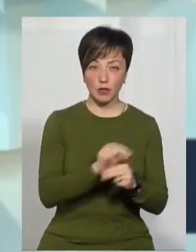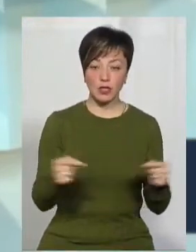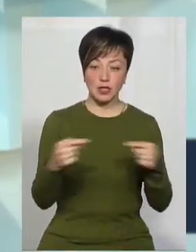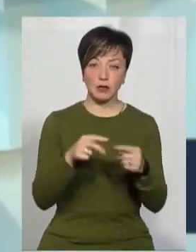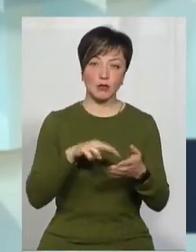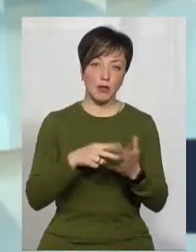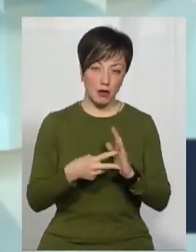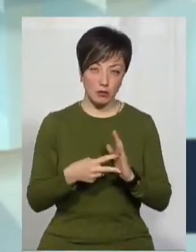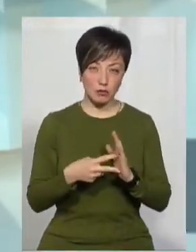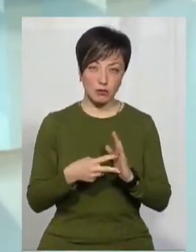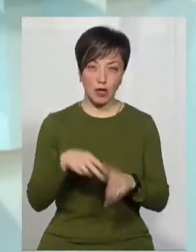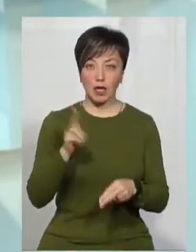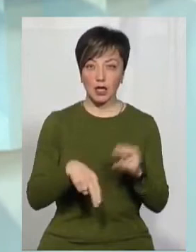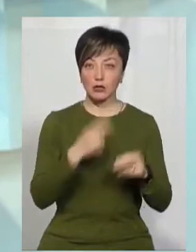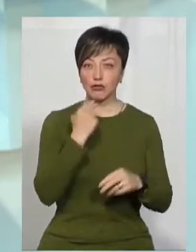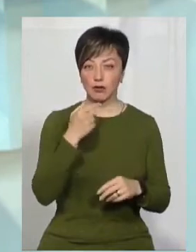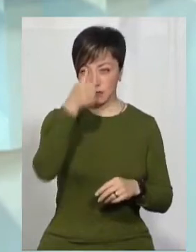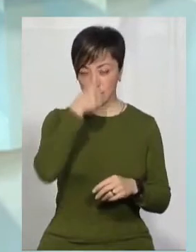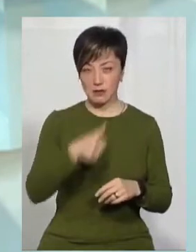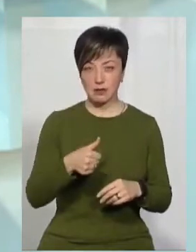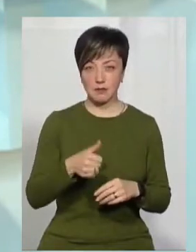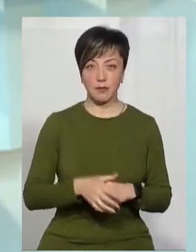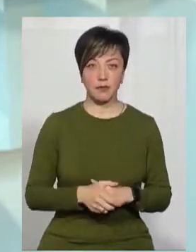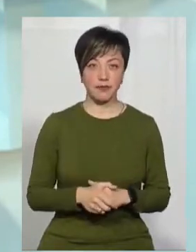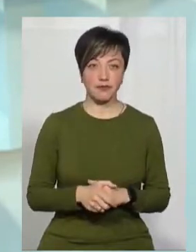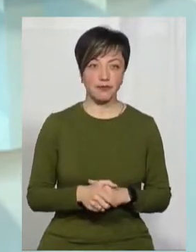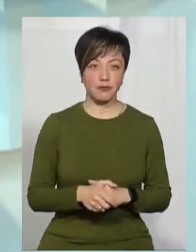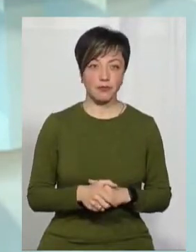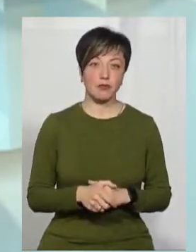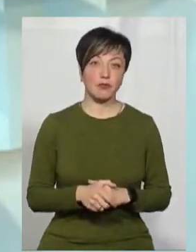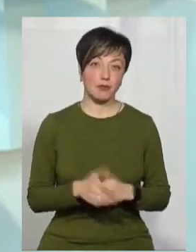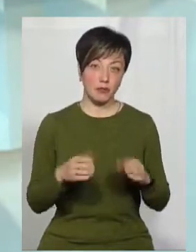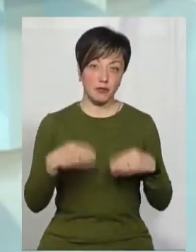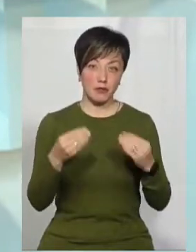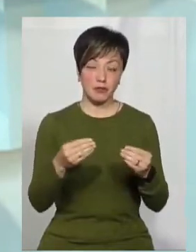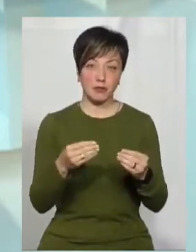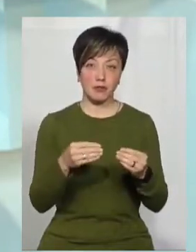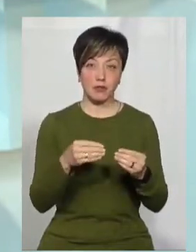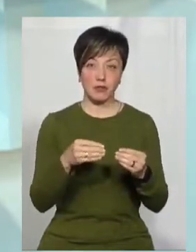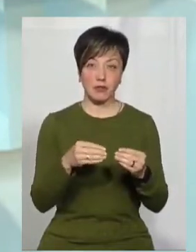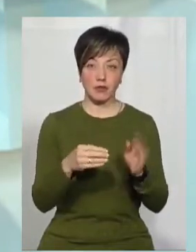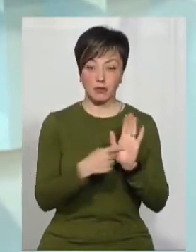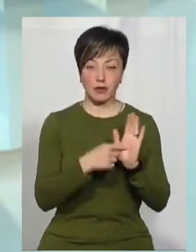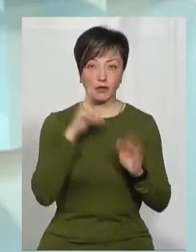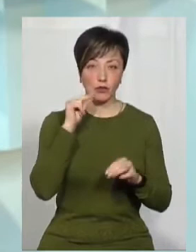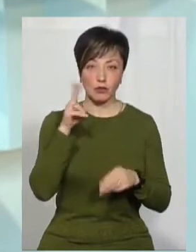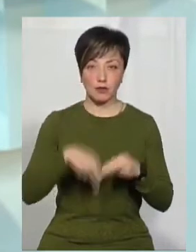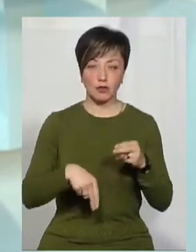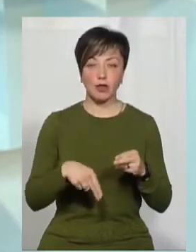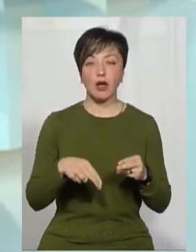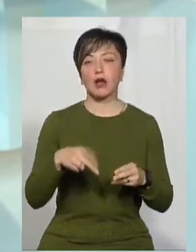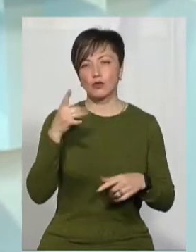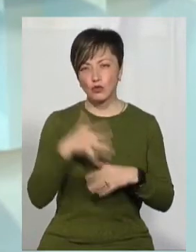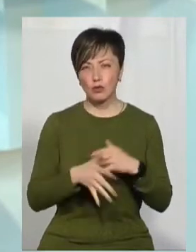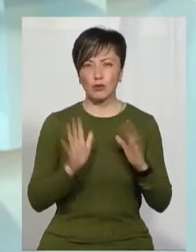Згідно плану графіка, кінець червня місяця, тобто якби, підрядник дає якби, графіку якби, завершення виконання робіт. Зрозуміло, що будуть